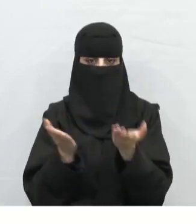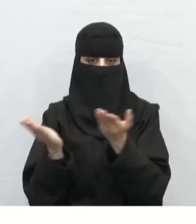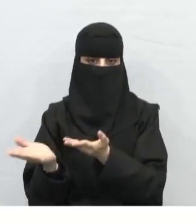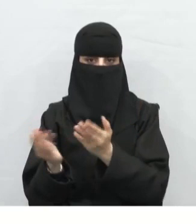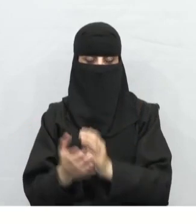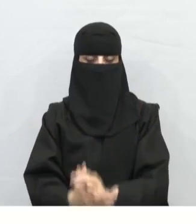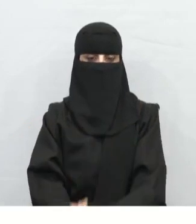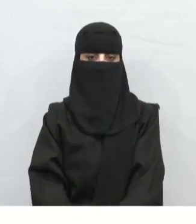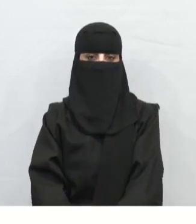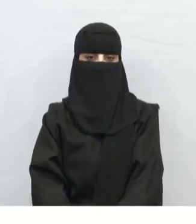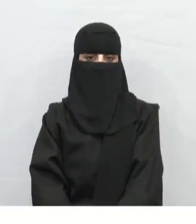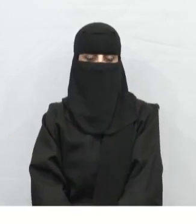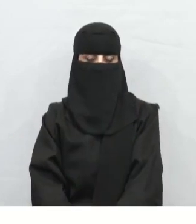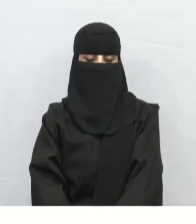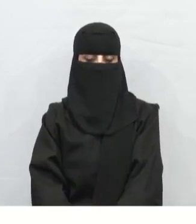بالقراءه